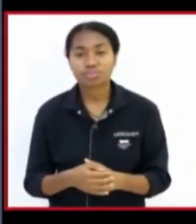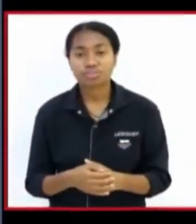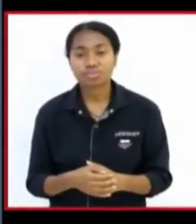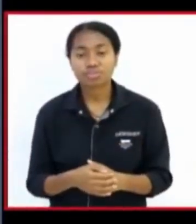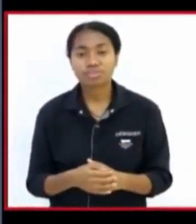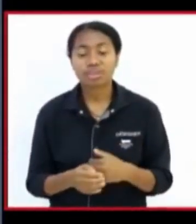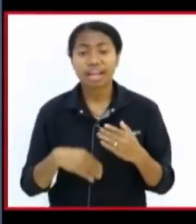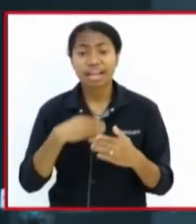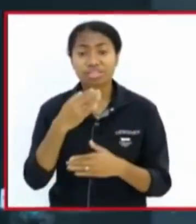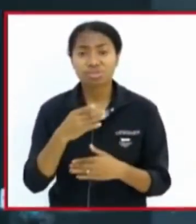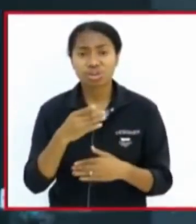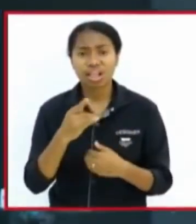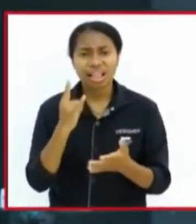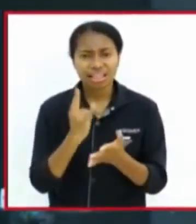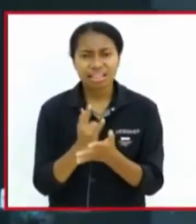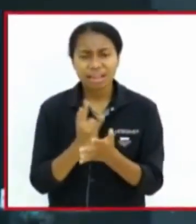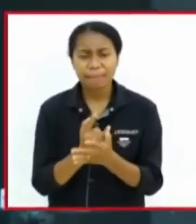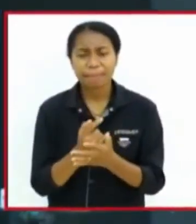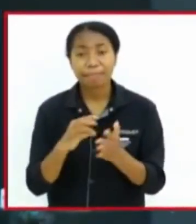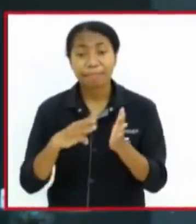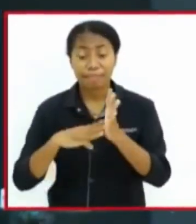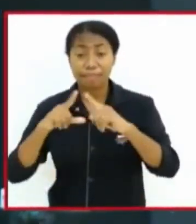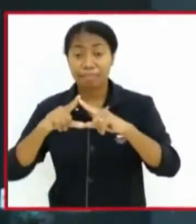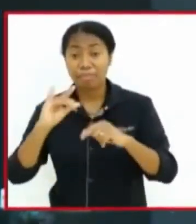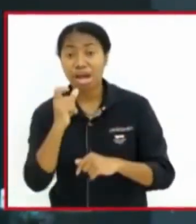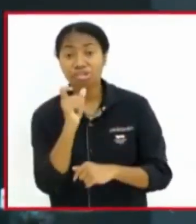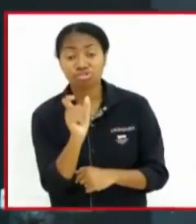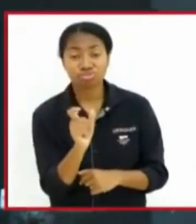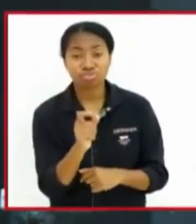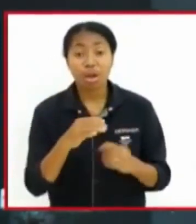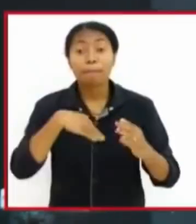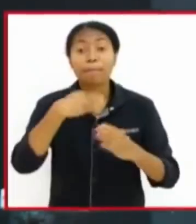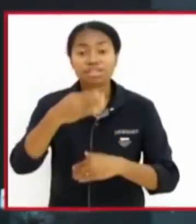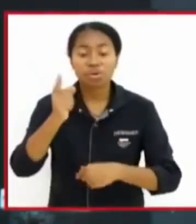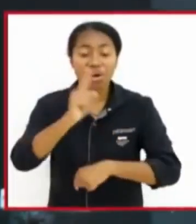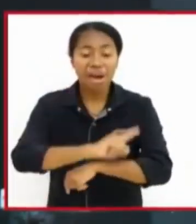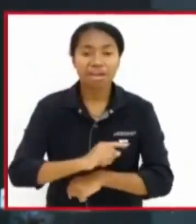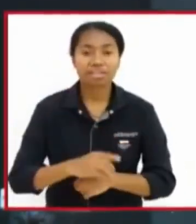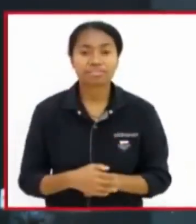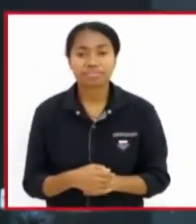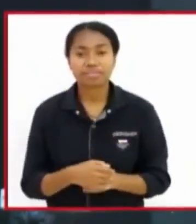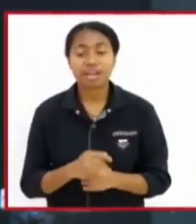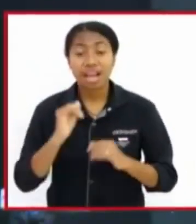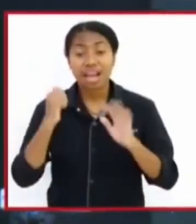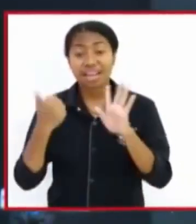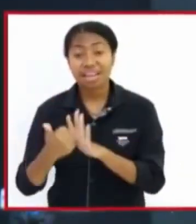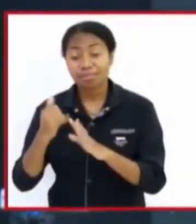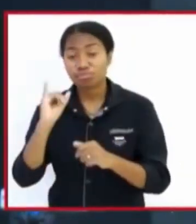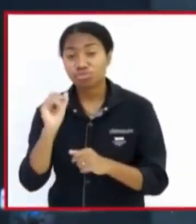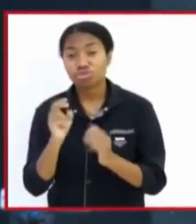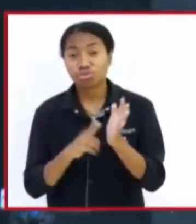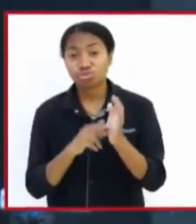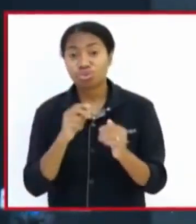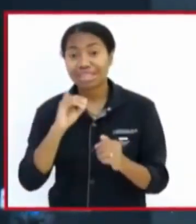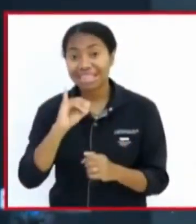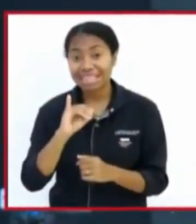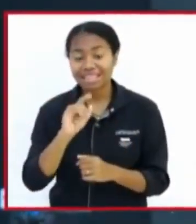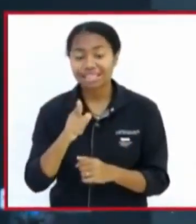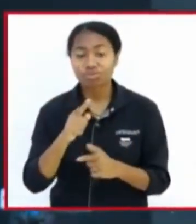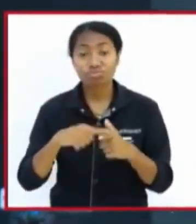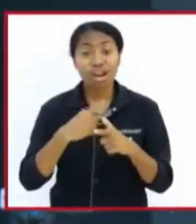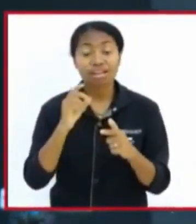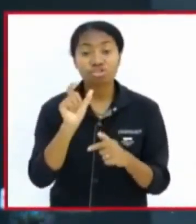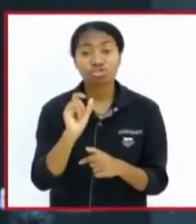mereka terus maju juga Yoda dia juga maju dan keesokan harinya 6 Juni tahun 67 karena